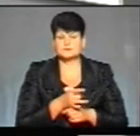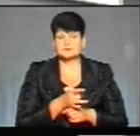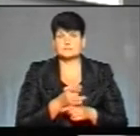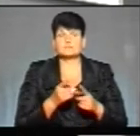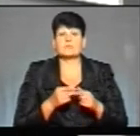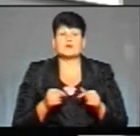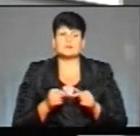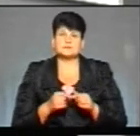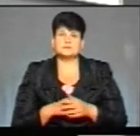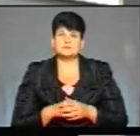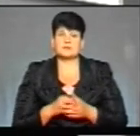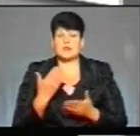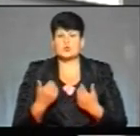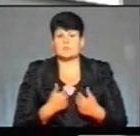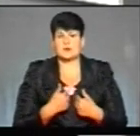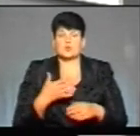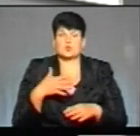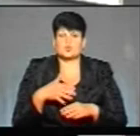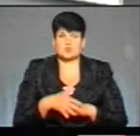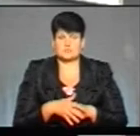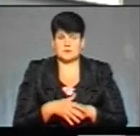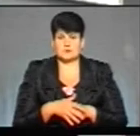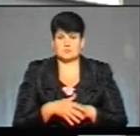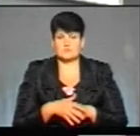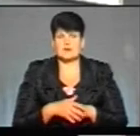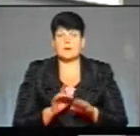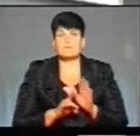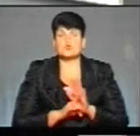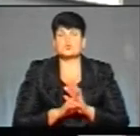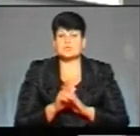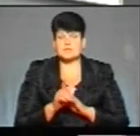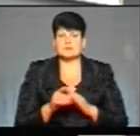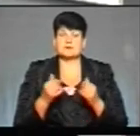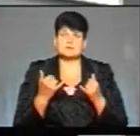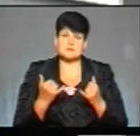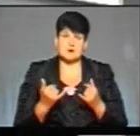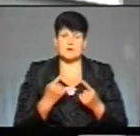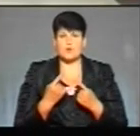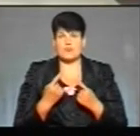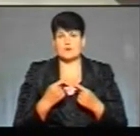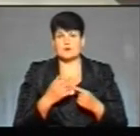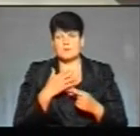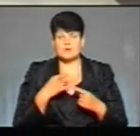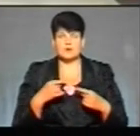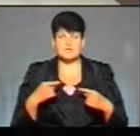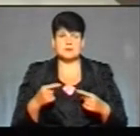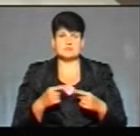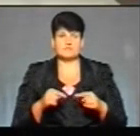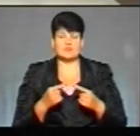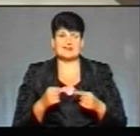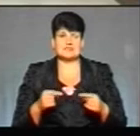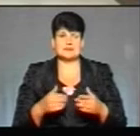органи, так? Якщо ми розуміємо, бо кажу на початках, ну, та й зараз обговорюється дуже багато різних створення різних моделей,